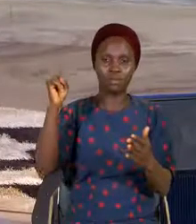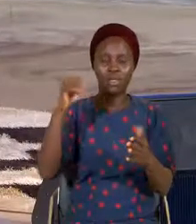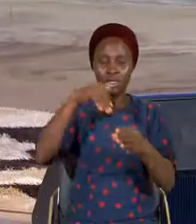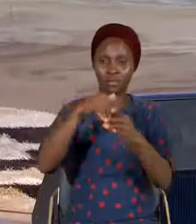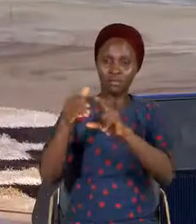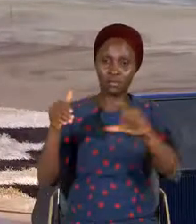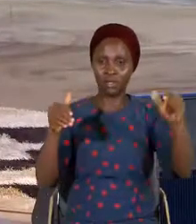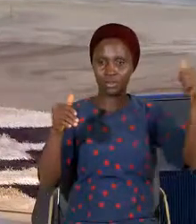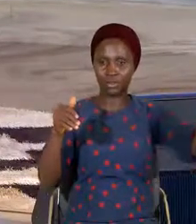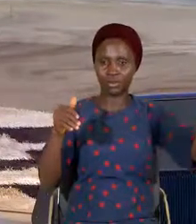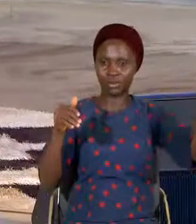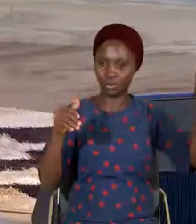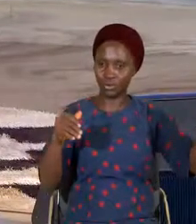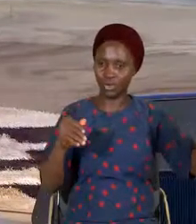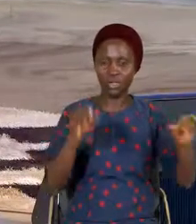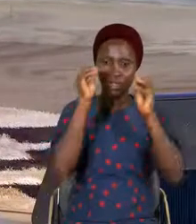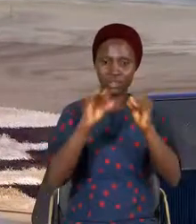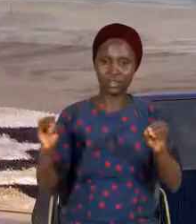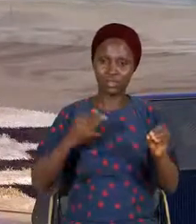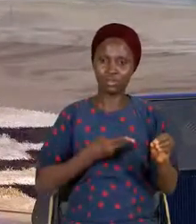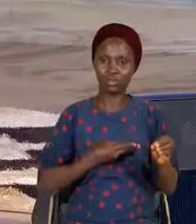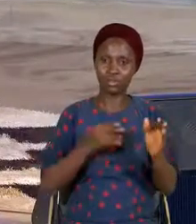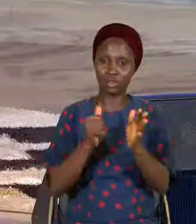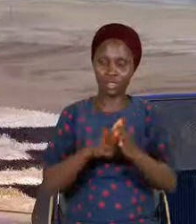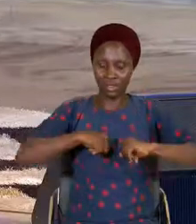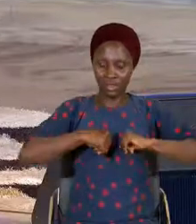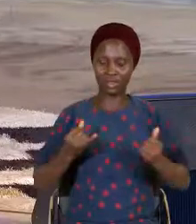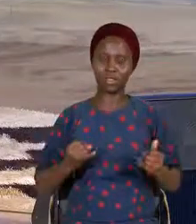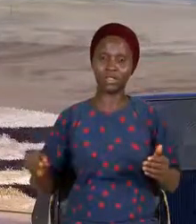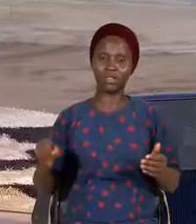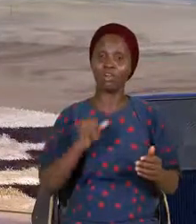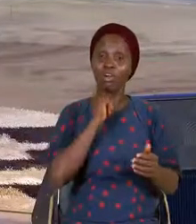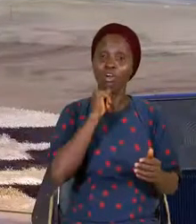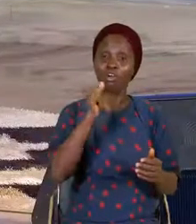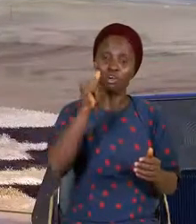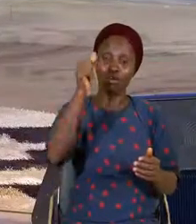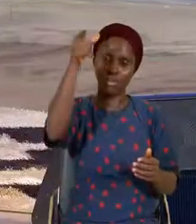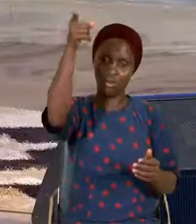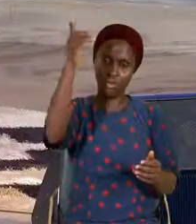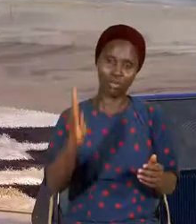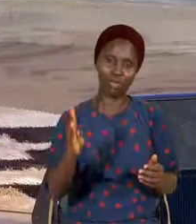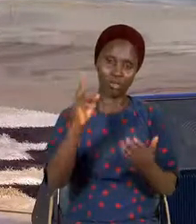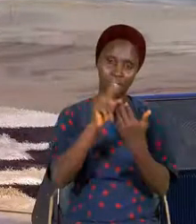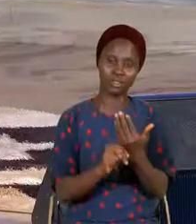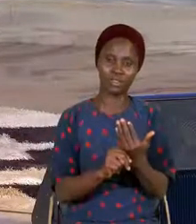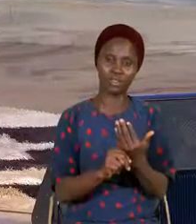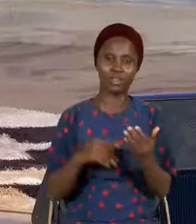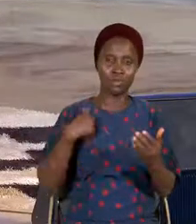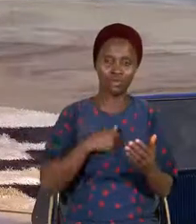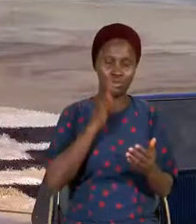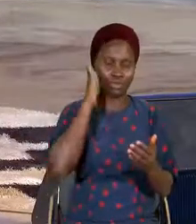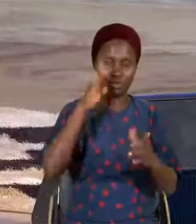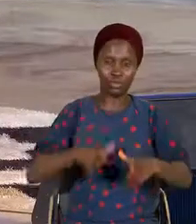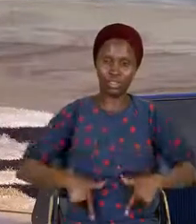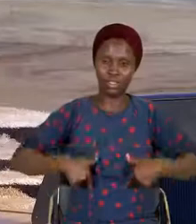12. Elle nous enseigne à renoncer à l'impiété et aux convoitises mondaines et à vivre dans le siècle présent selon la